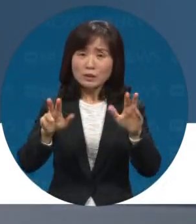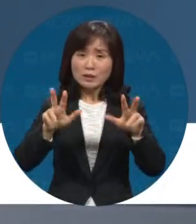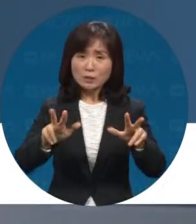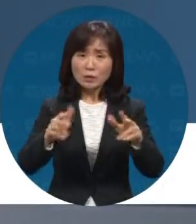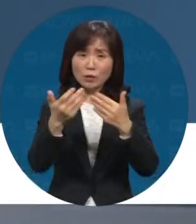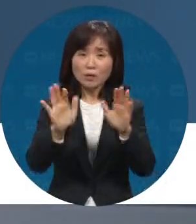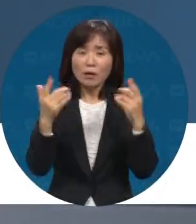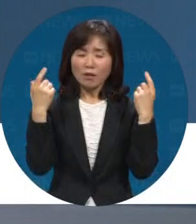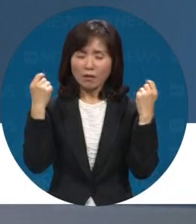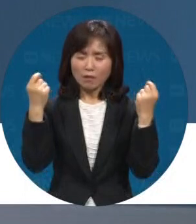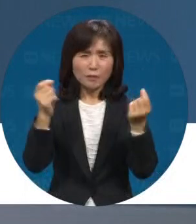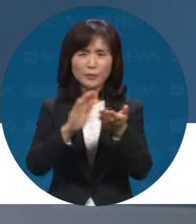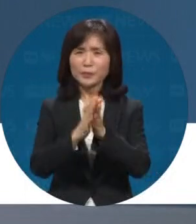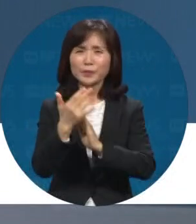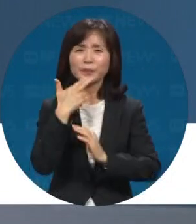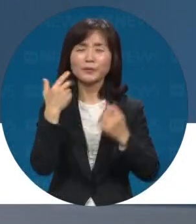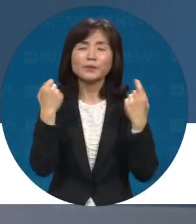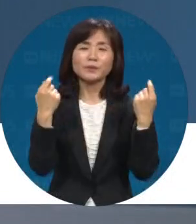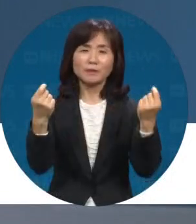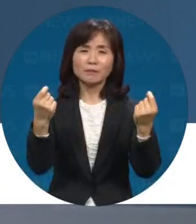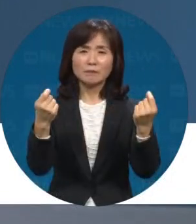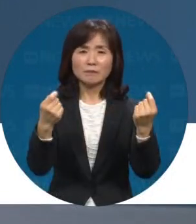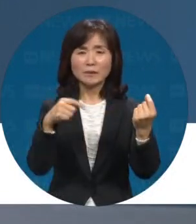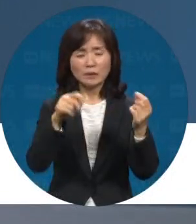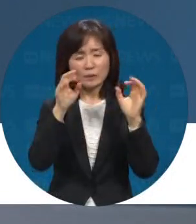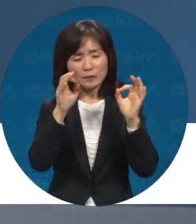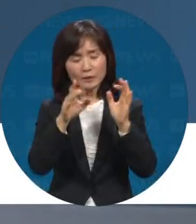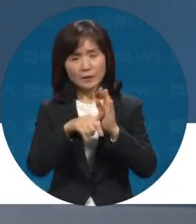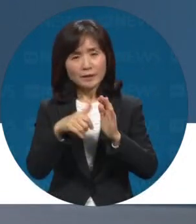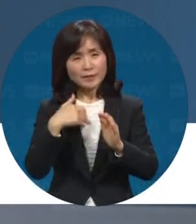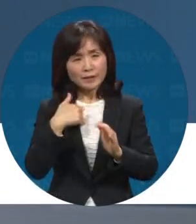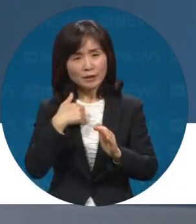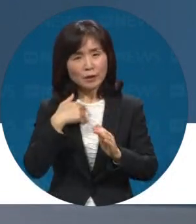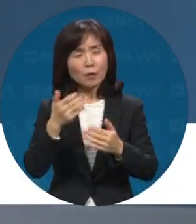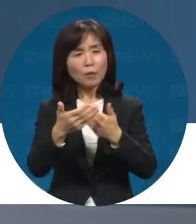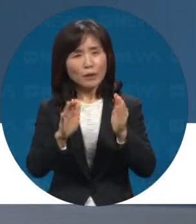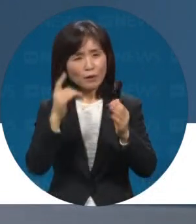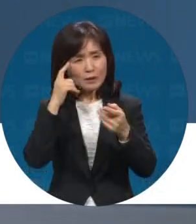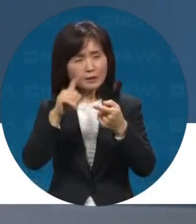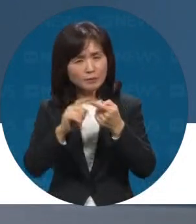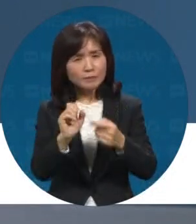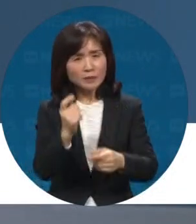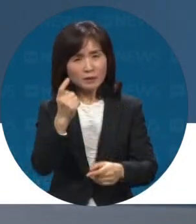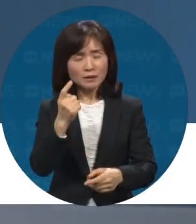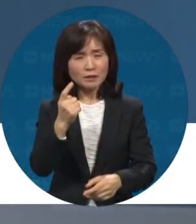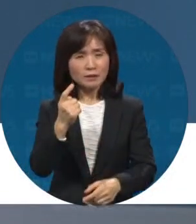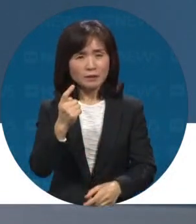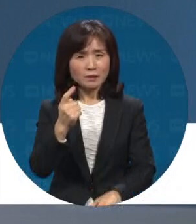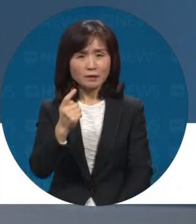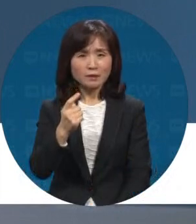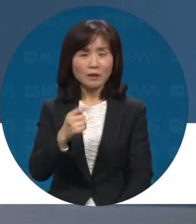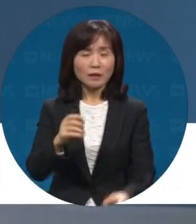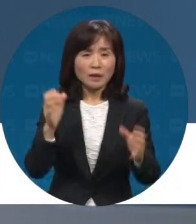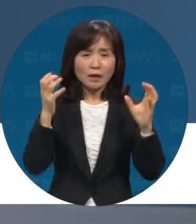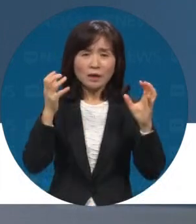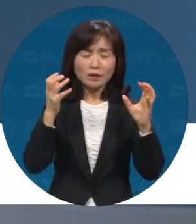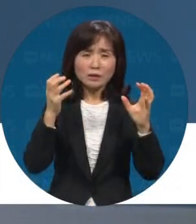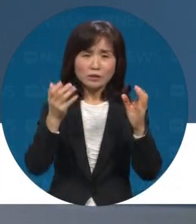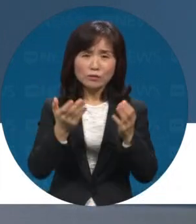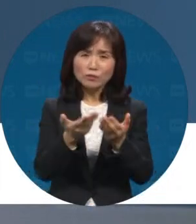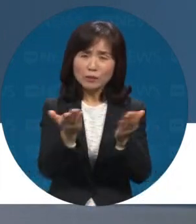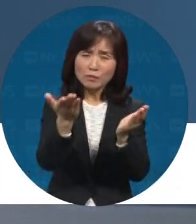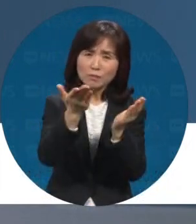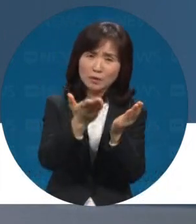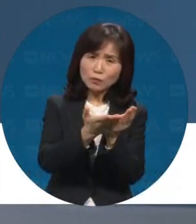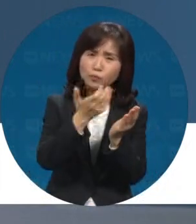교실은 크게 변하지 않았습니다 이것이 제가 공간에 관심을 갖게 된 계기입니다 아이들을 위한 꿈같은 학교 공간을